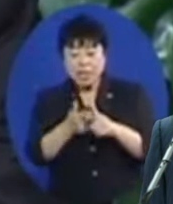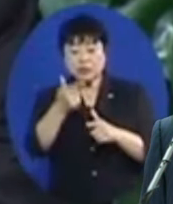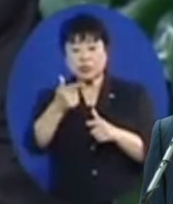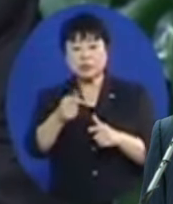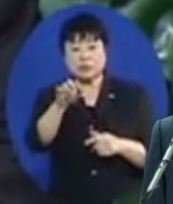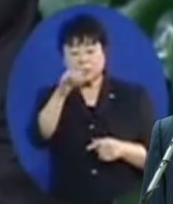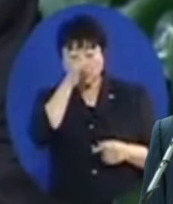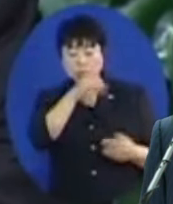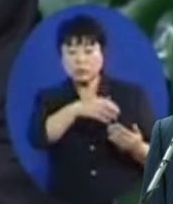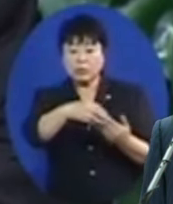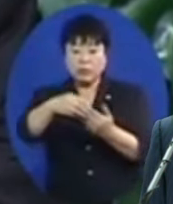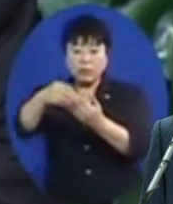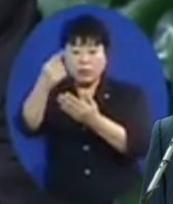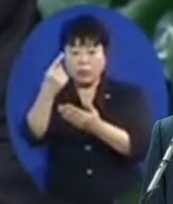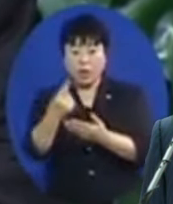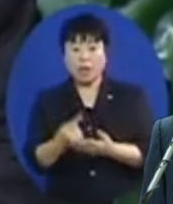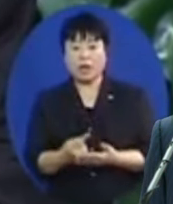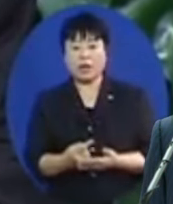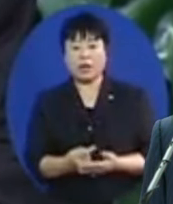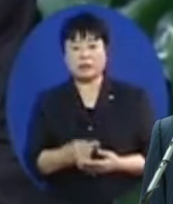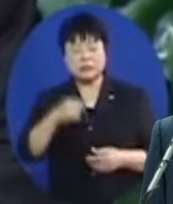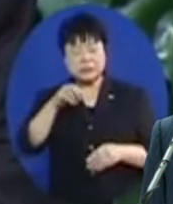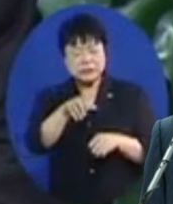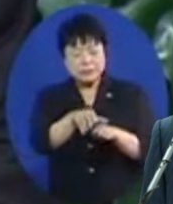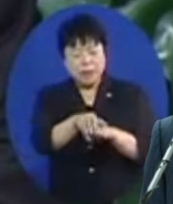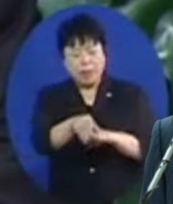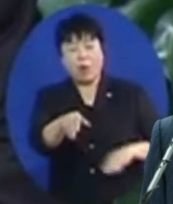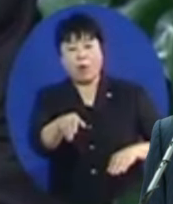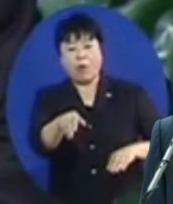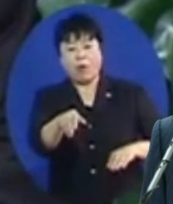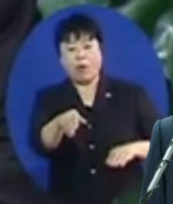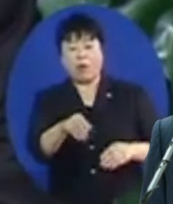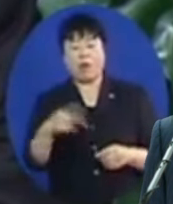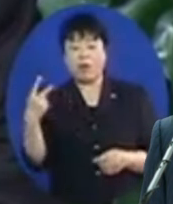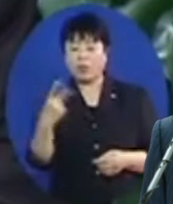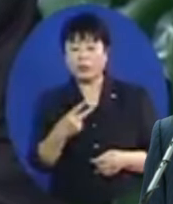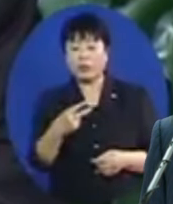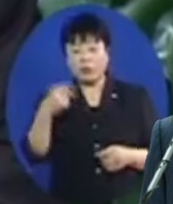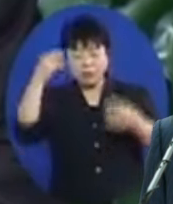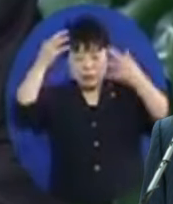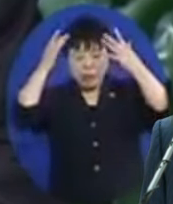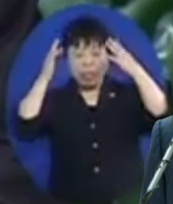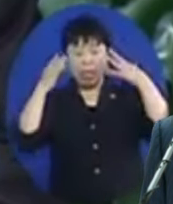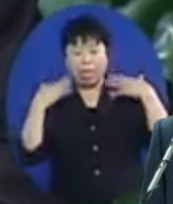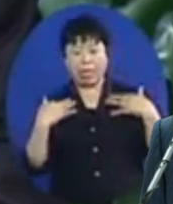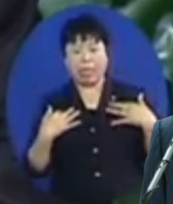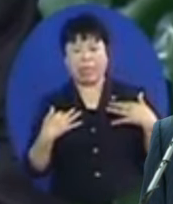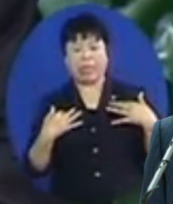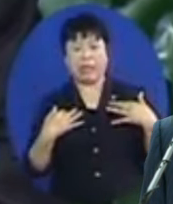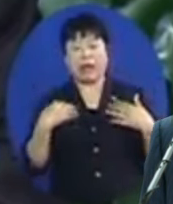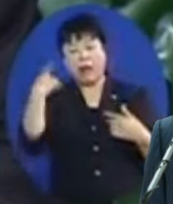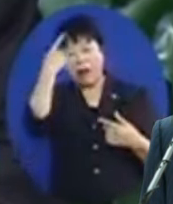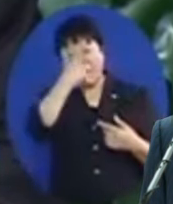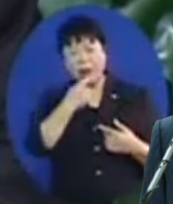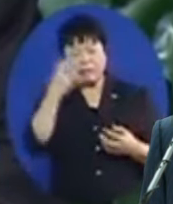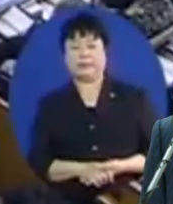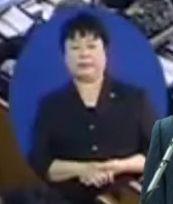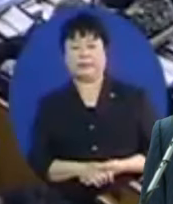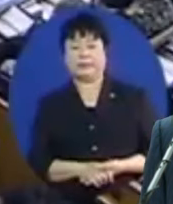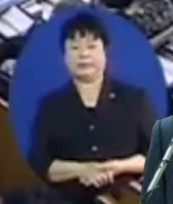예수님들로 오는데 신발은 벗었고 머리는 산발이 되고 얼굴은